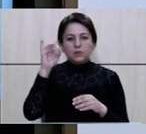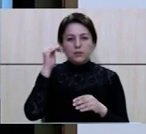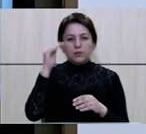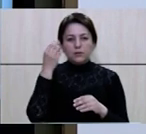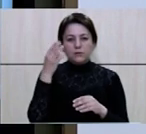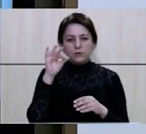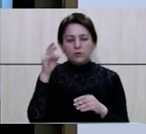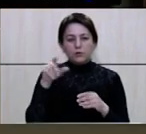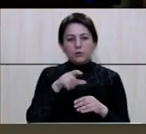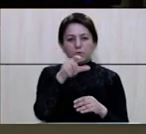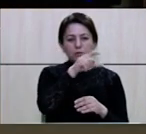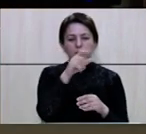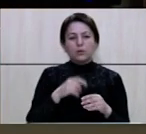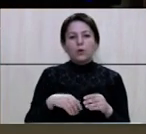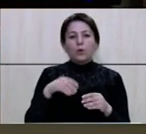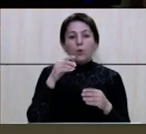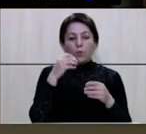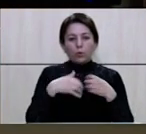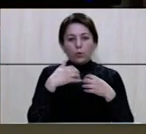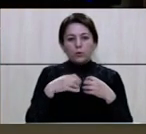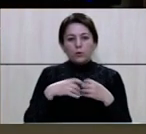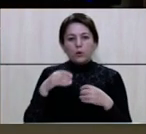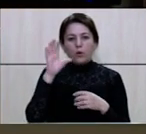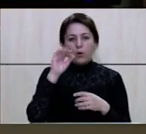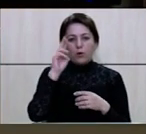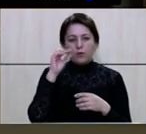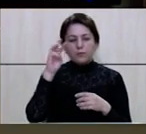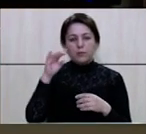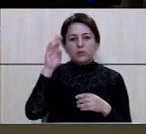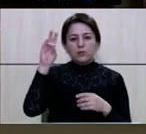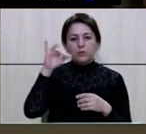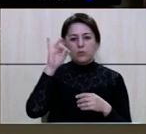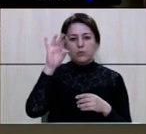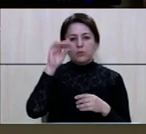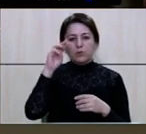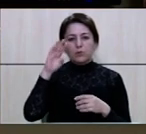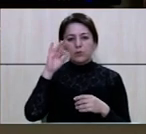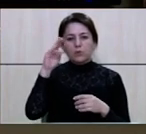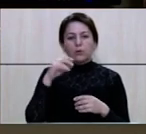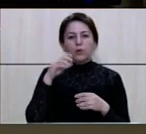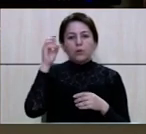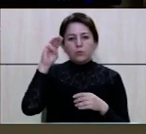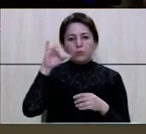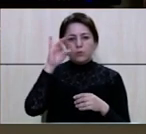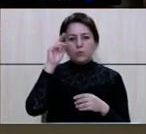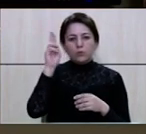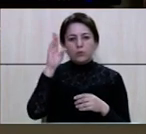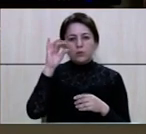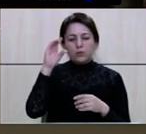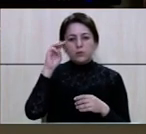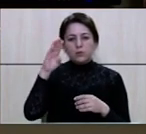o'rta oqimida, ya'ni Nurato, Turkiston hamda Zarafshon tizma tog'lari bilan